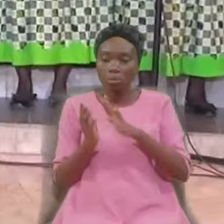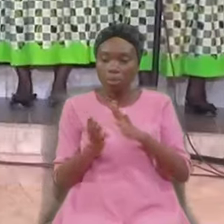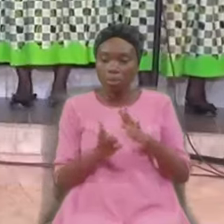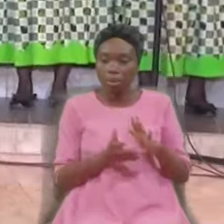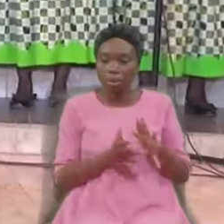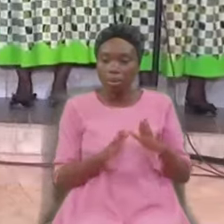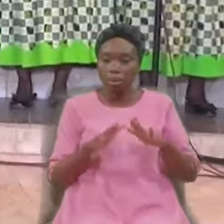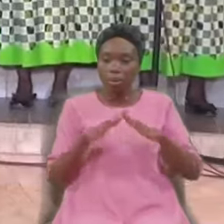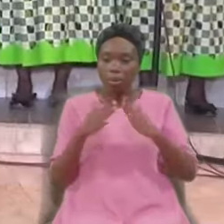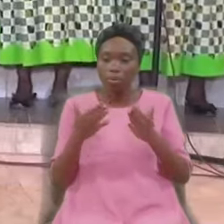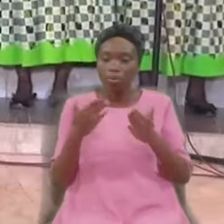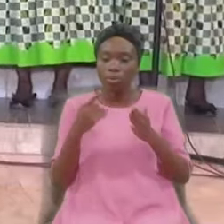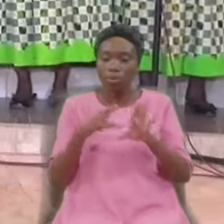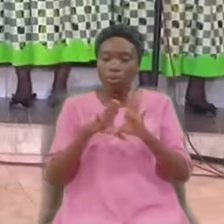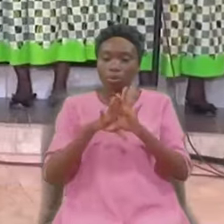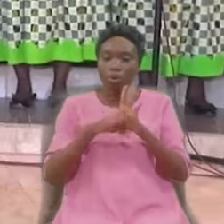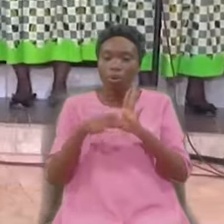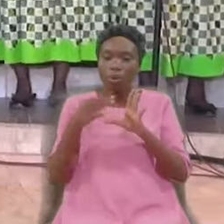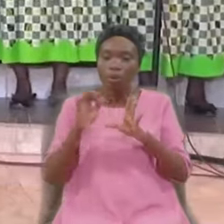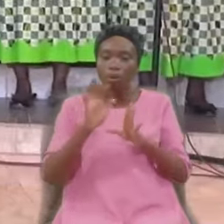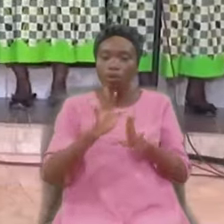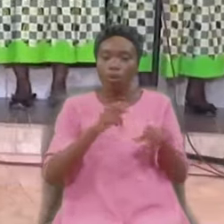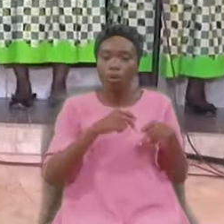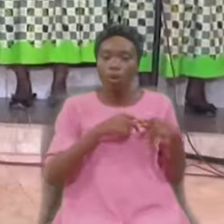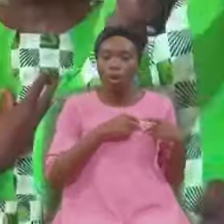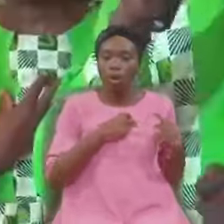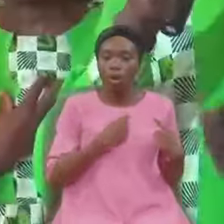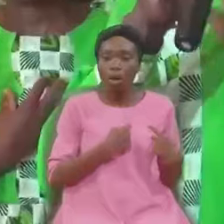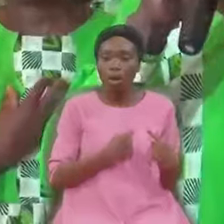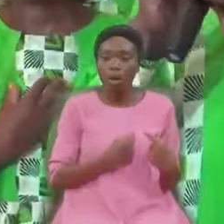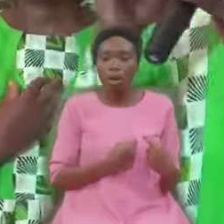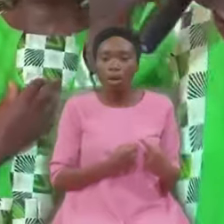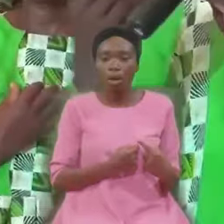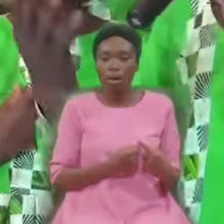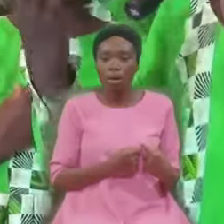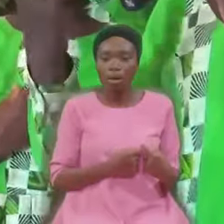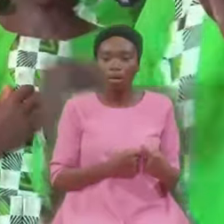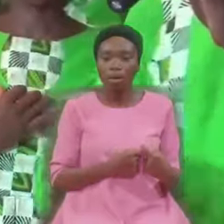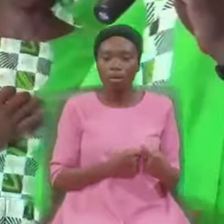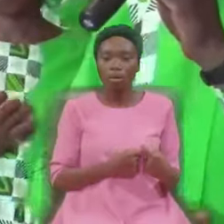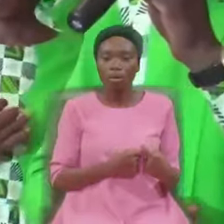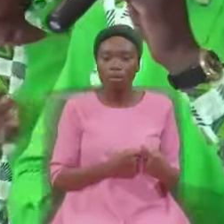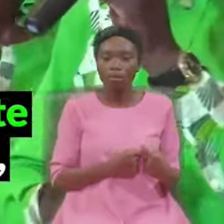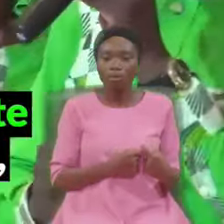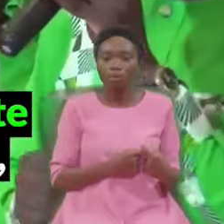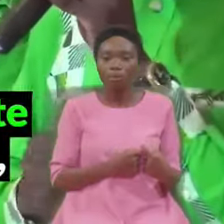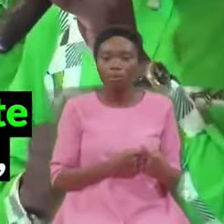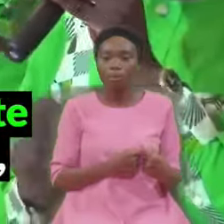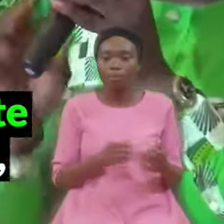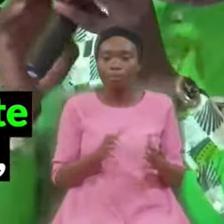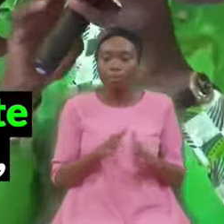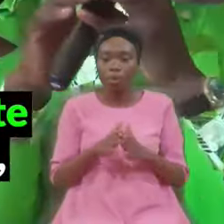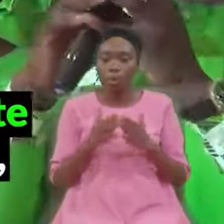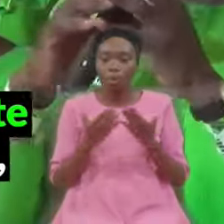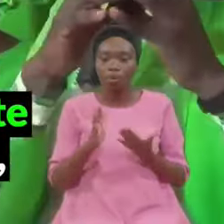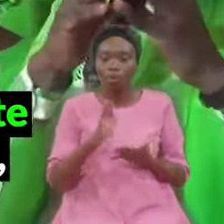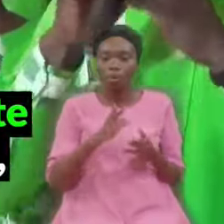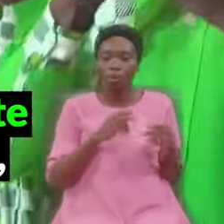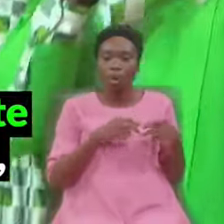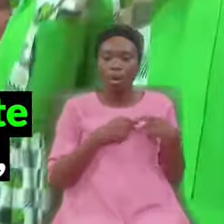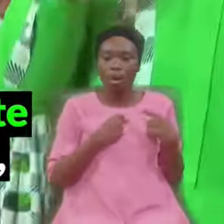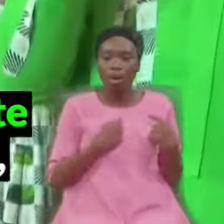favorable. Ouvre la porte de ton cœur. Ouvre-lui. Ouvre